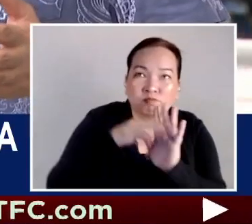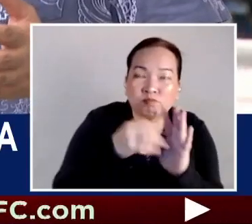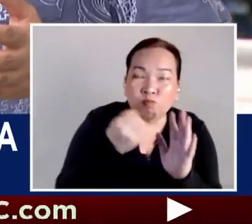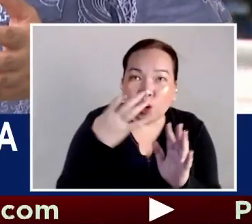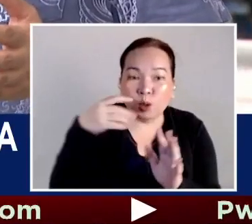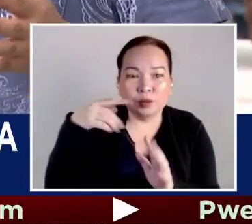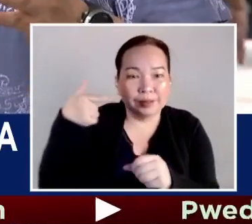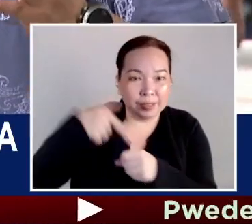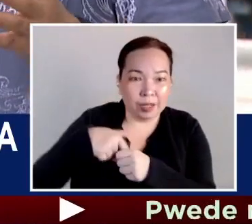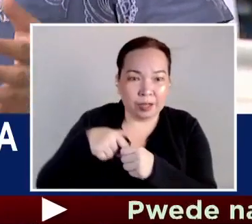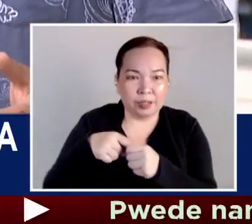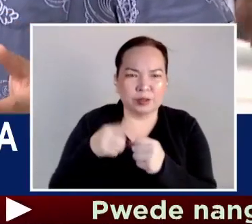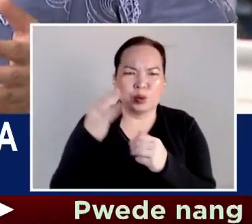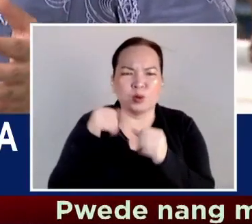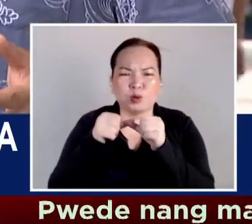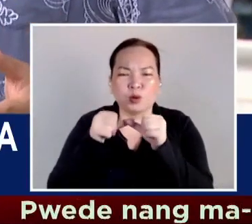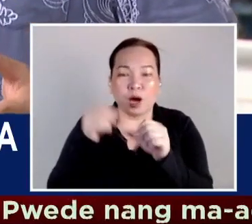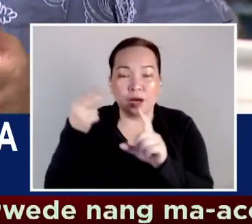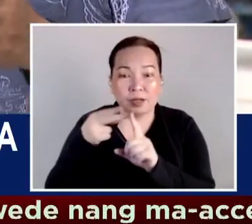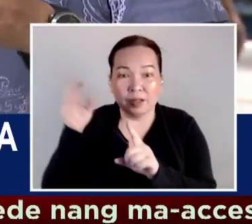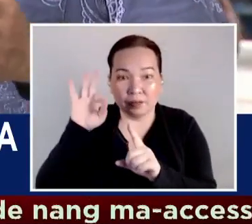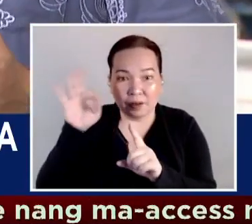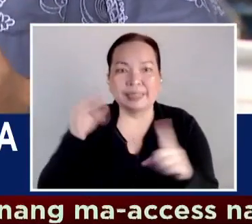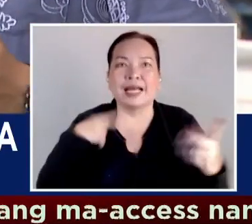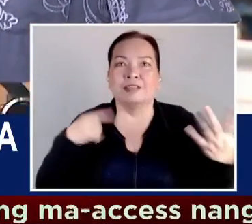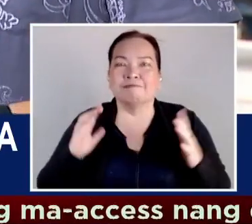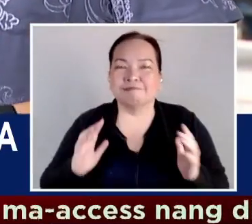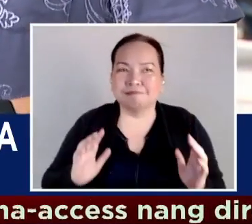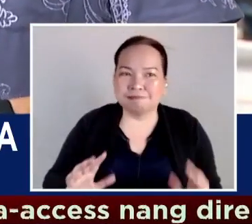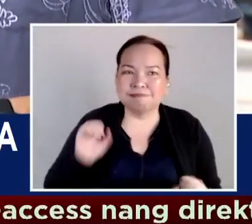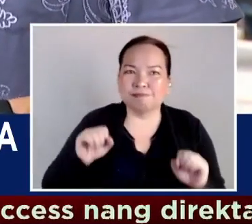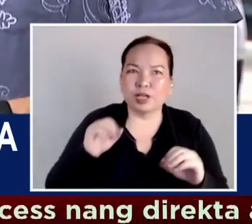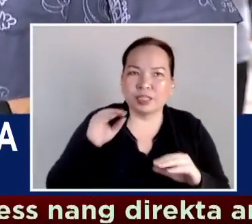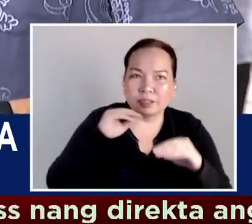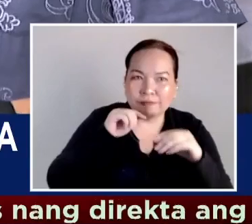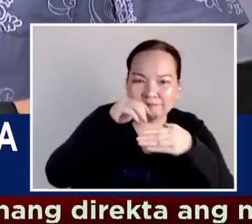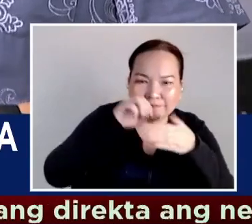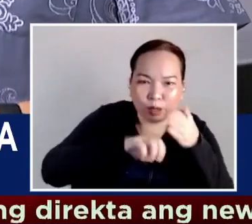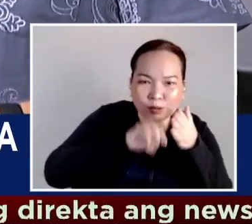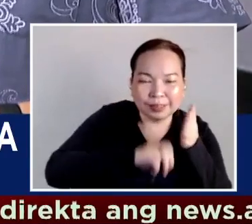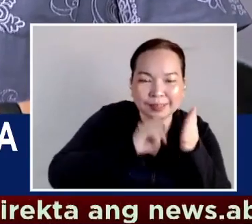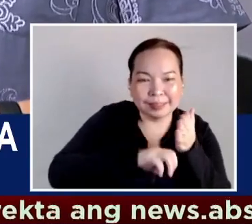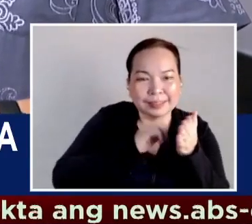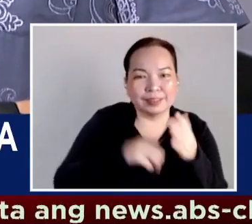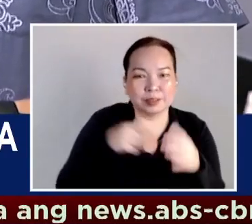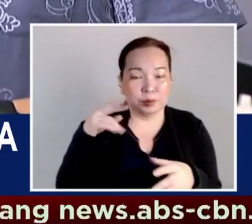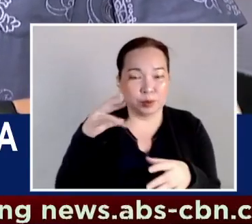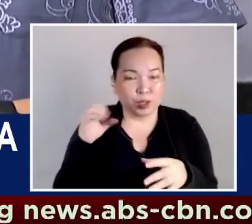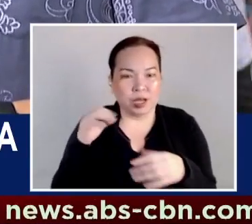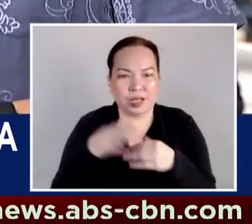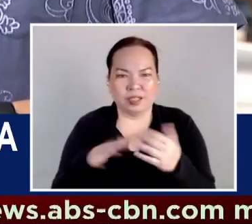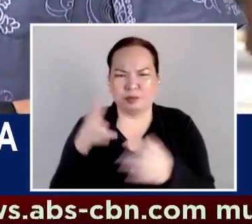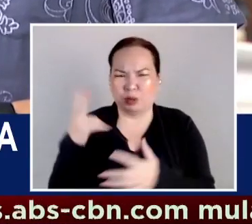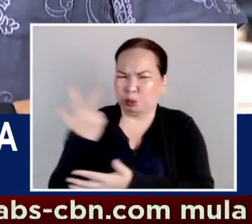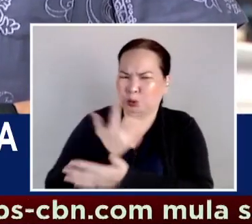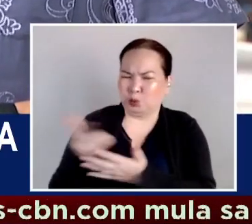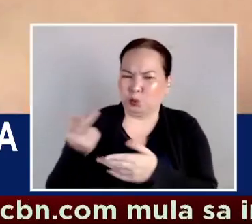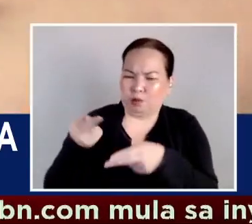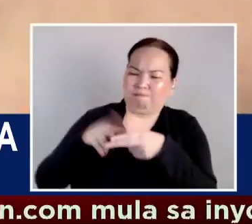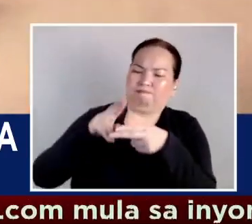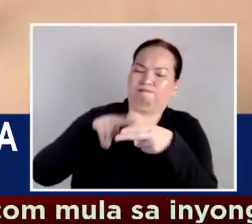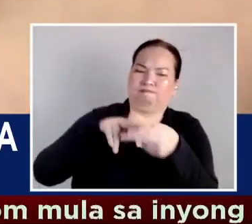hanggang Biyernes, ay makararanas na tayo ng rollback pagkatapos ng tatlong sunod-sunod na linggong oil price